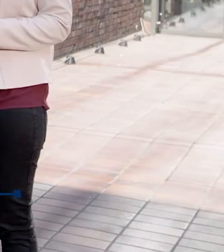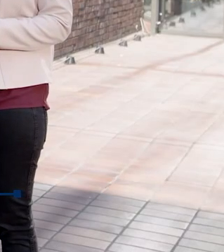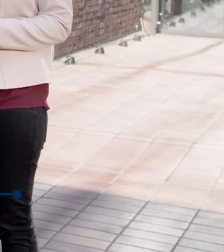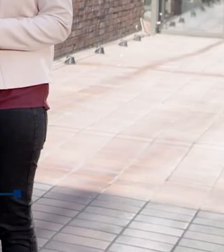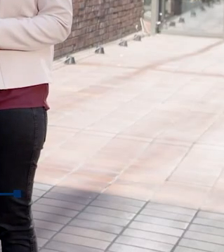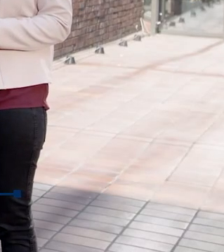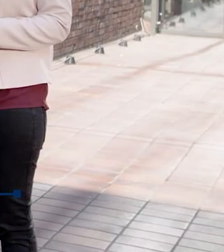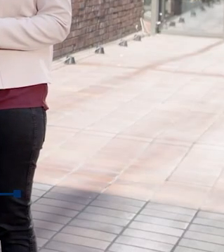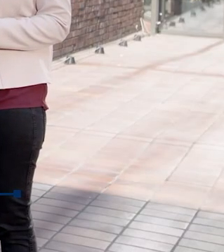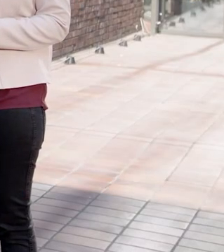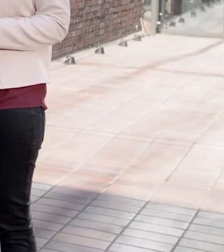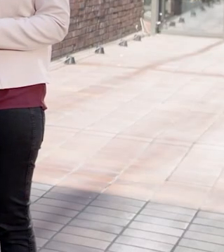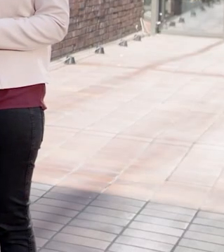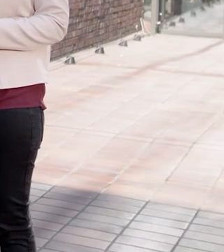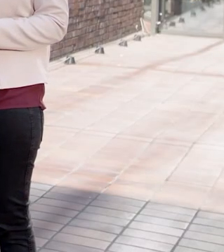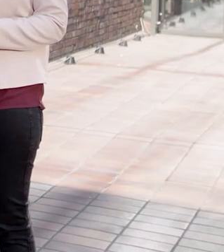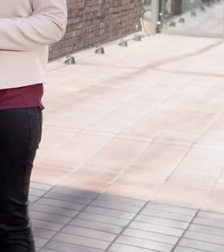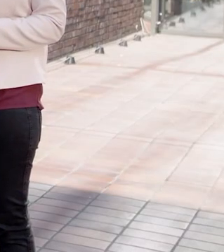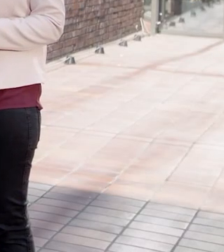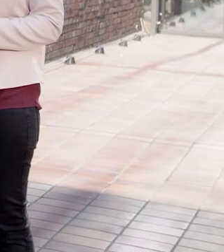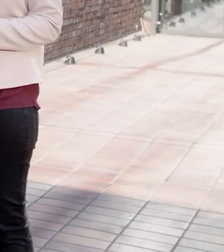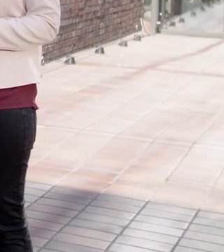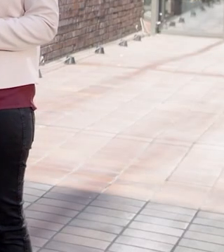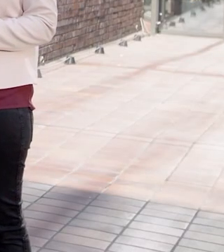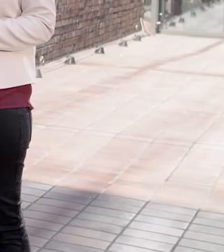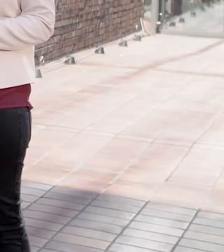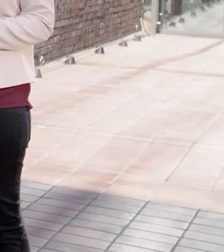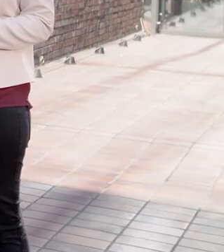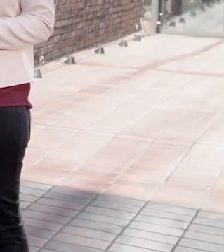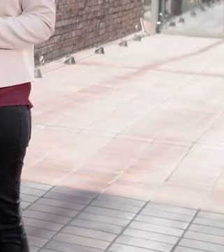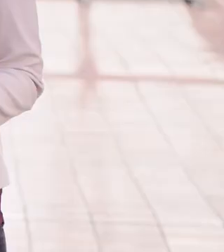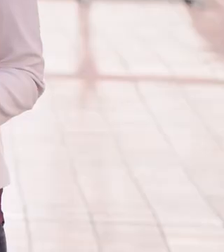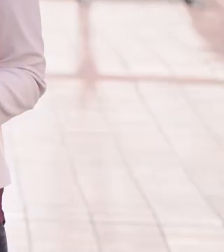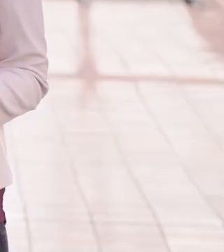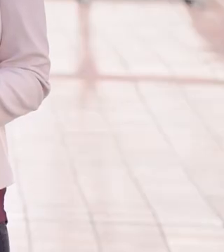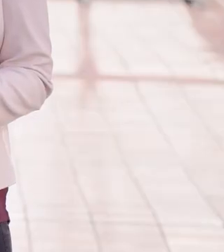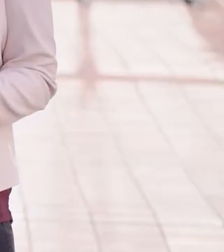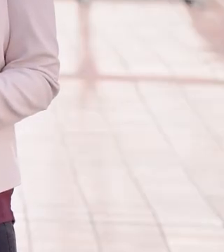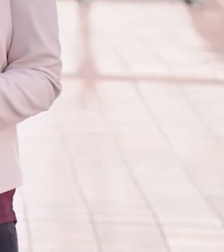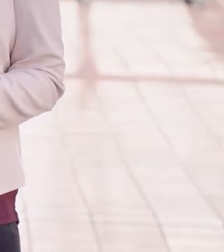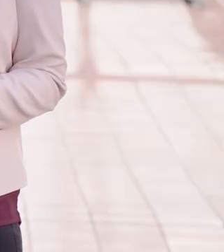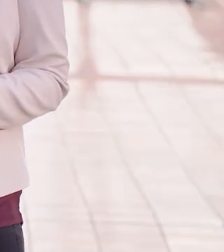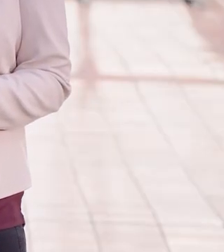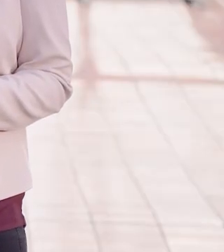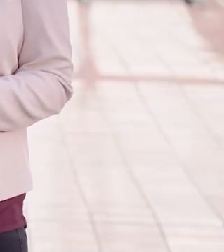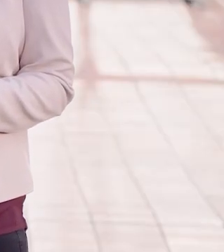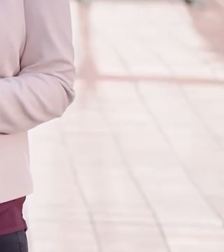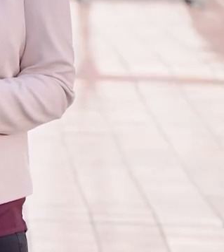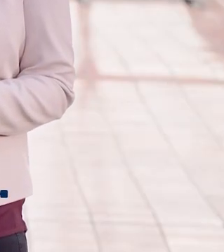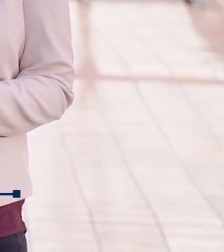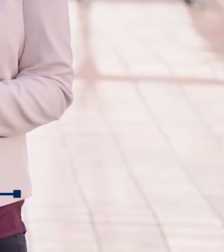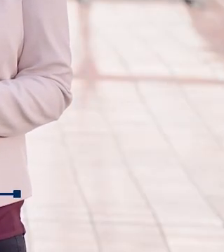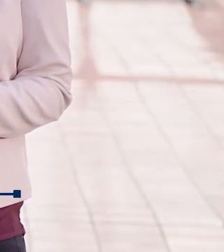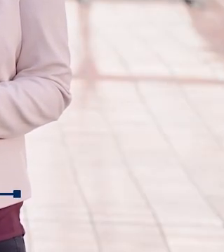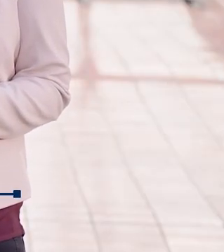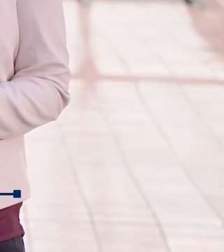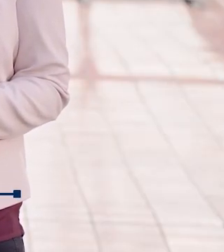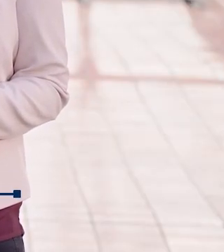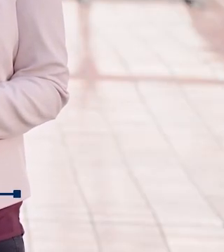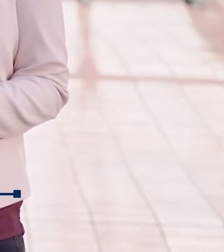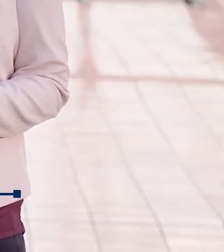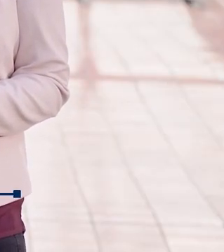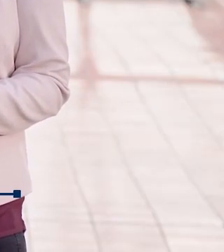z udogodnień na etapie rekrutacji do naszego uniwersytetu? Udogodnienia na etapie rekrutacji na